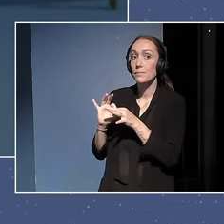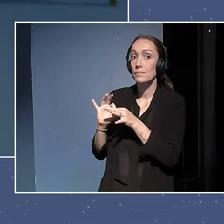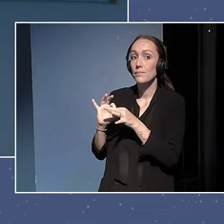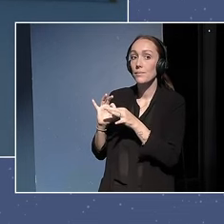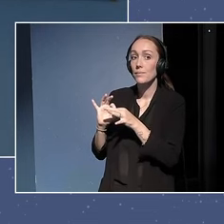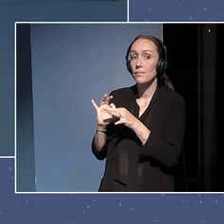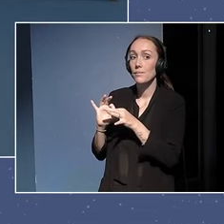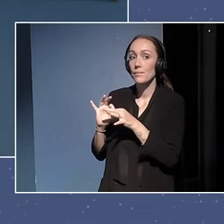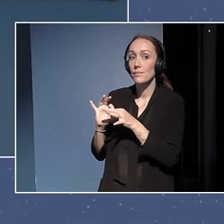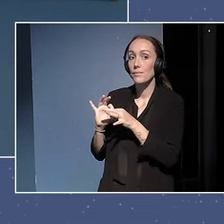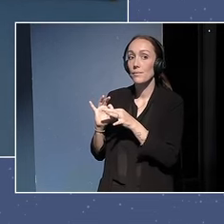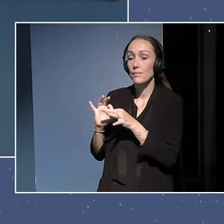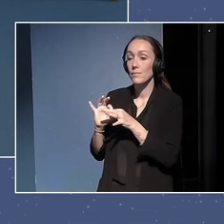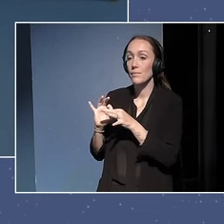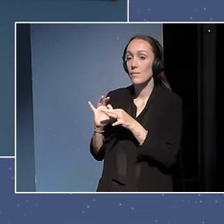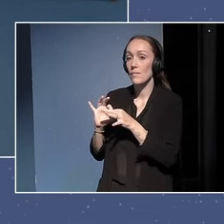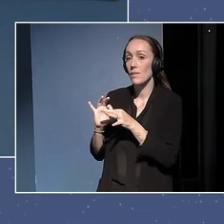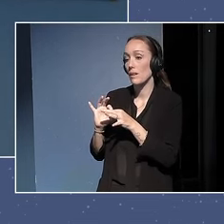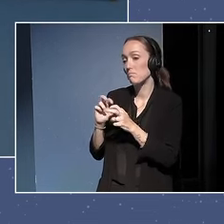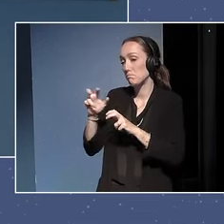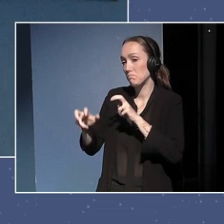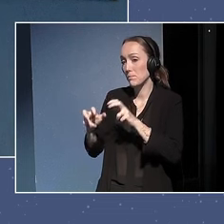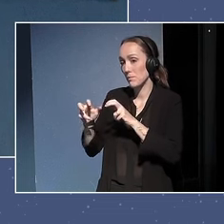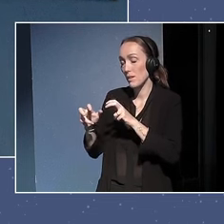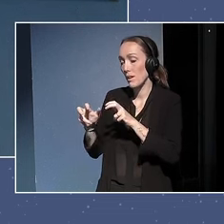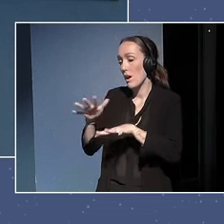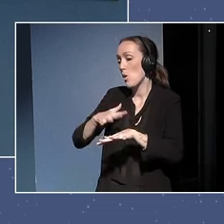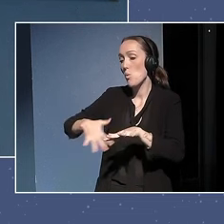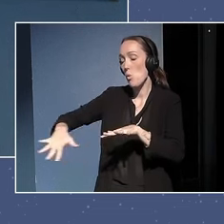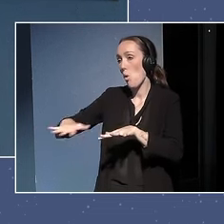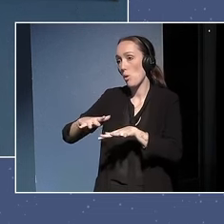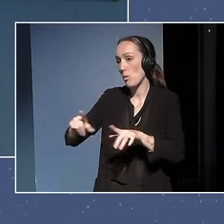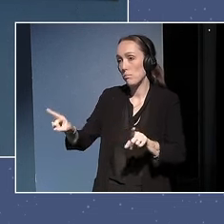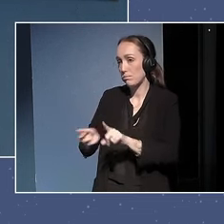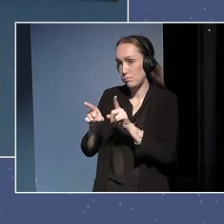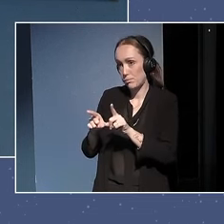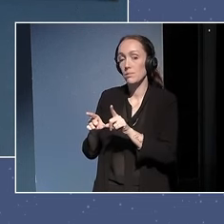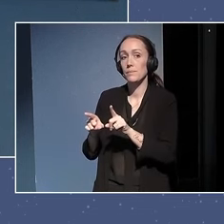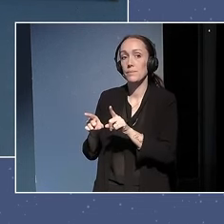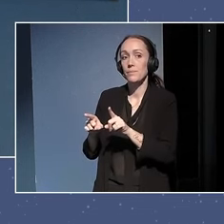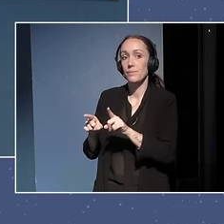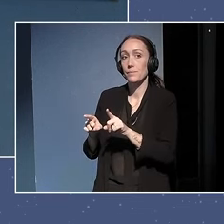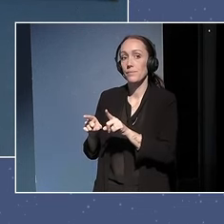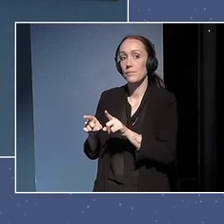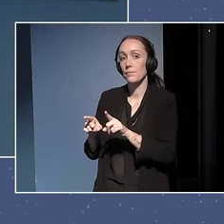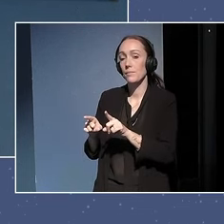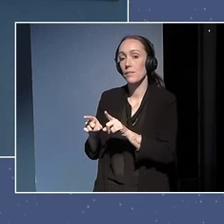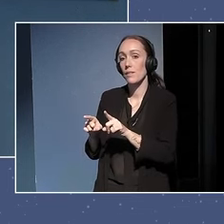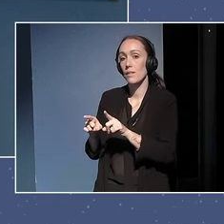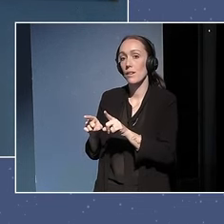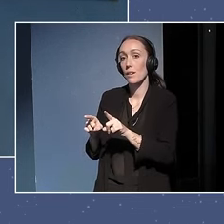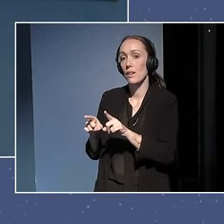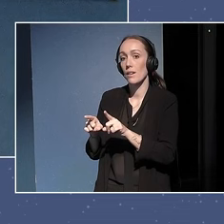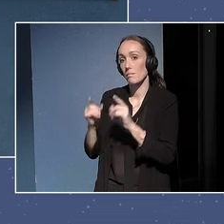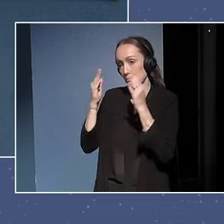specie che sia voluta appunto nello stesso luogo in cui è stato ritrovato anche anche lo spinosauro